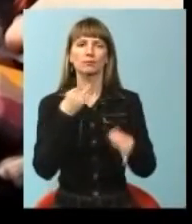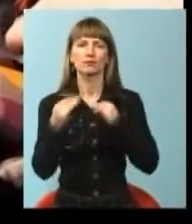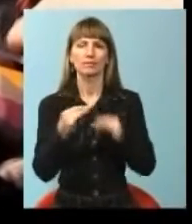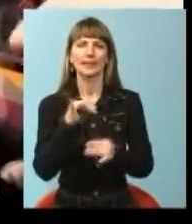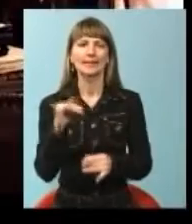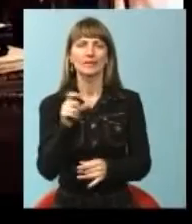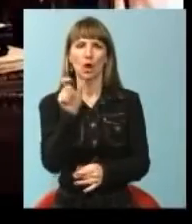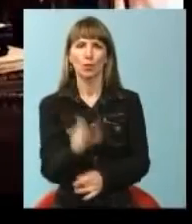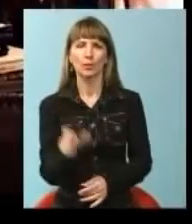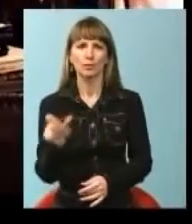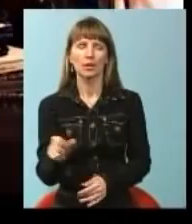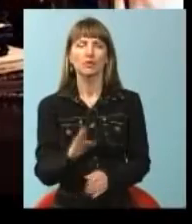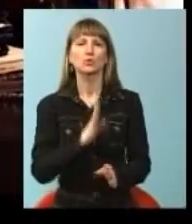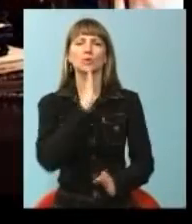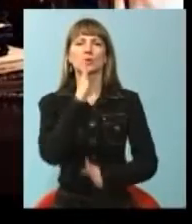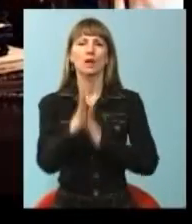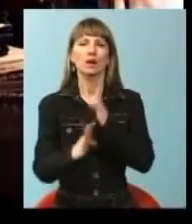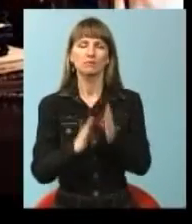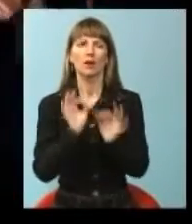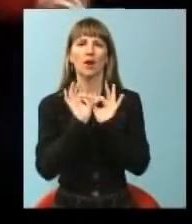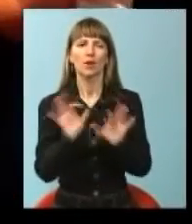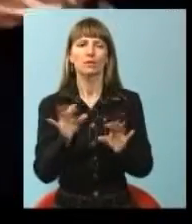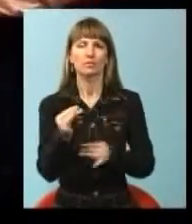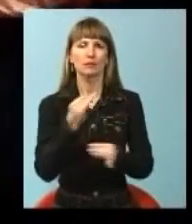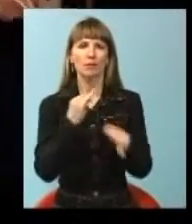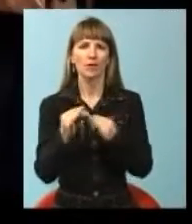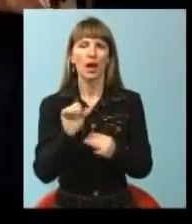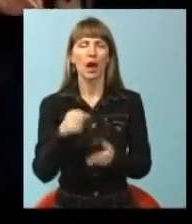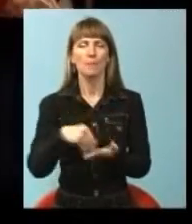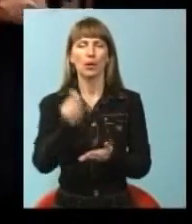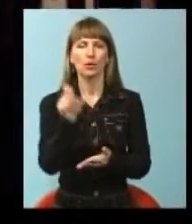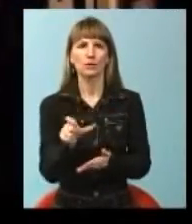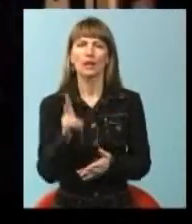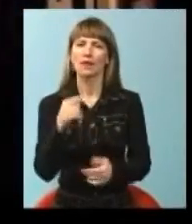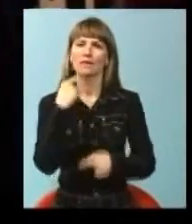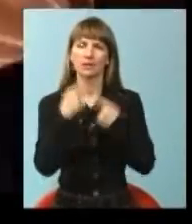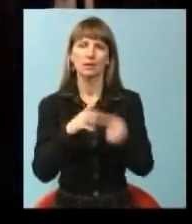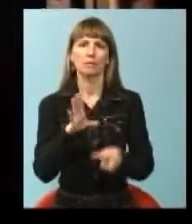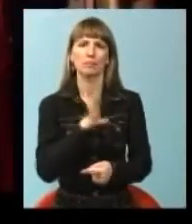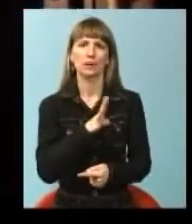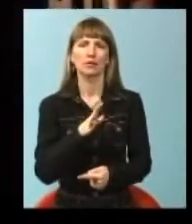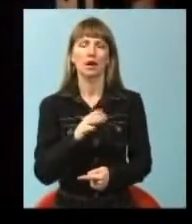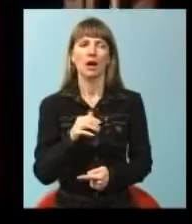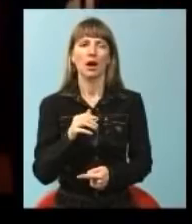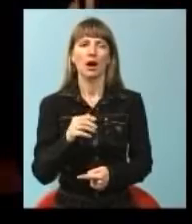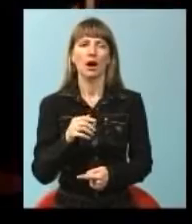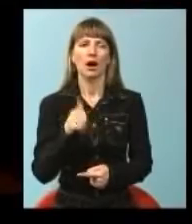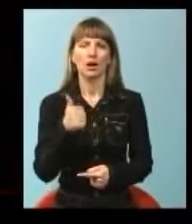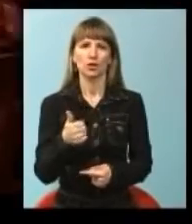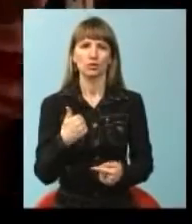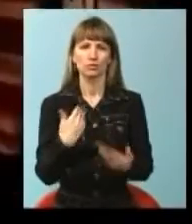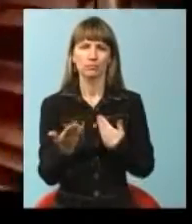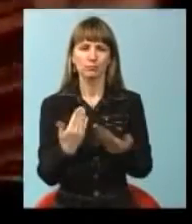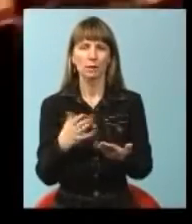із клієнтами. Цілий день розмовляти. А покупці не завжди бувають чемні, можуть поводитися і нечемно. До того